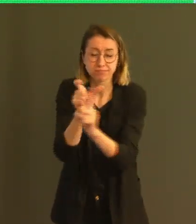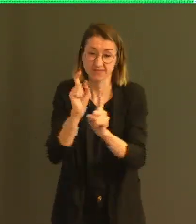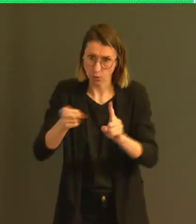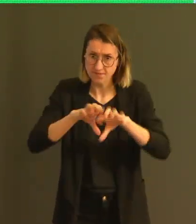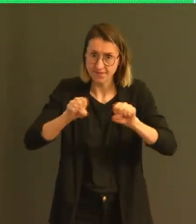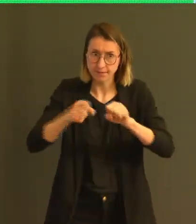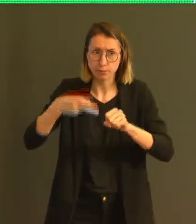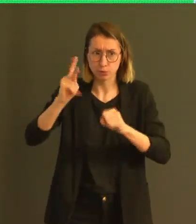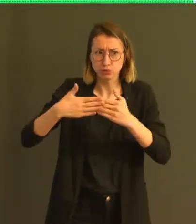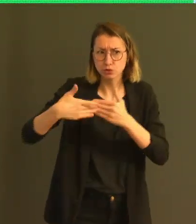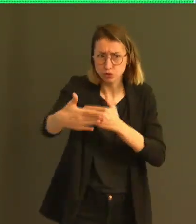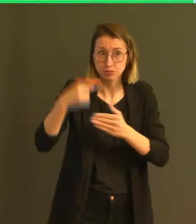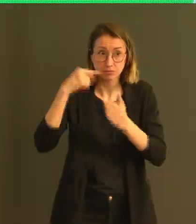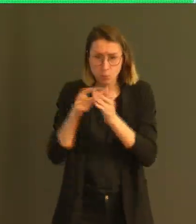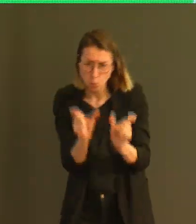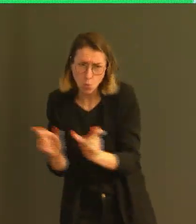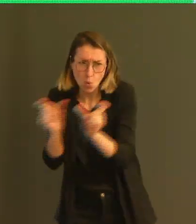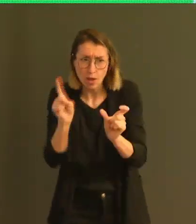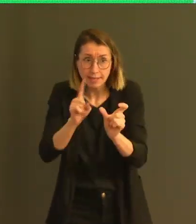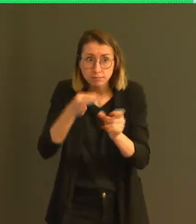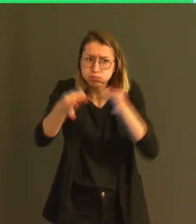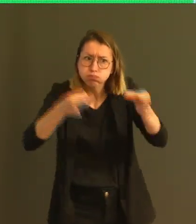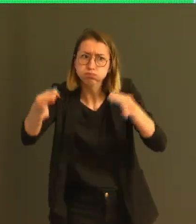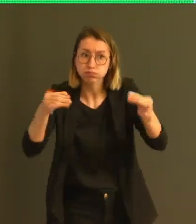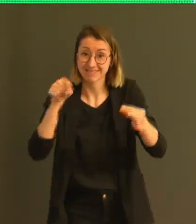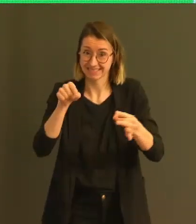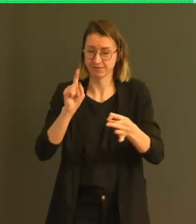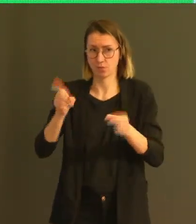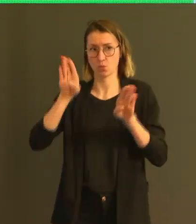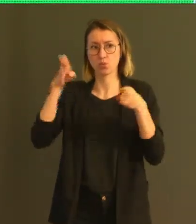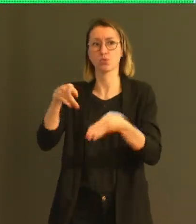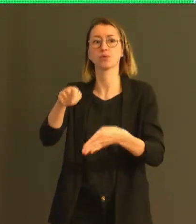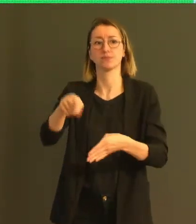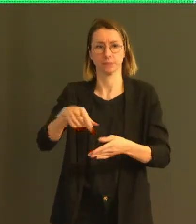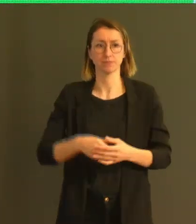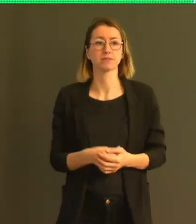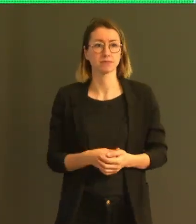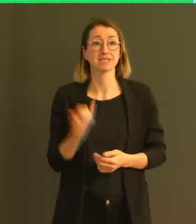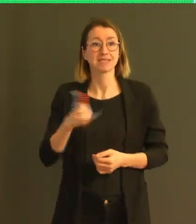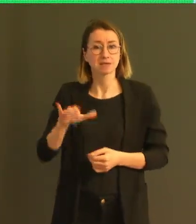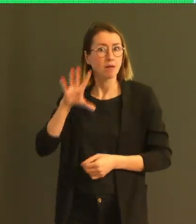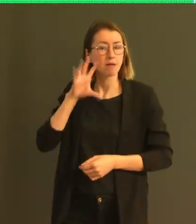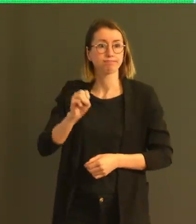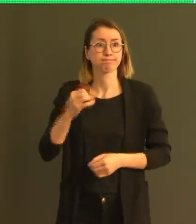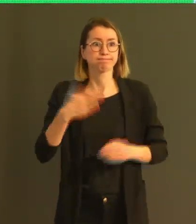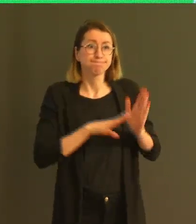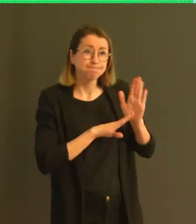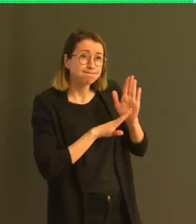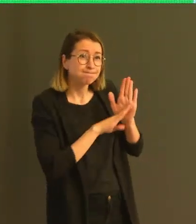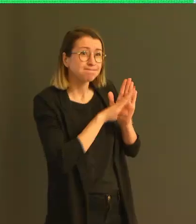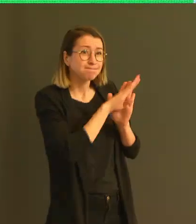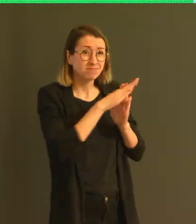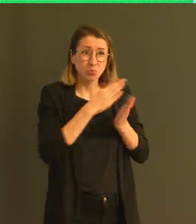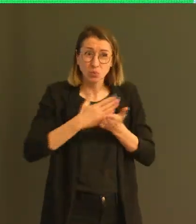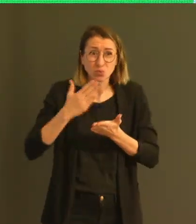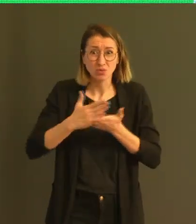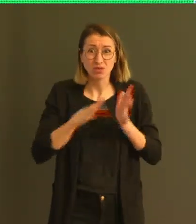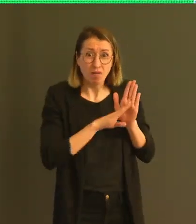persiste et c'est très rapidement qu'il faut à le décider actuellement nous ne disposons pas d'autre solution que celle de